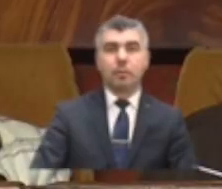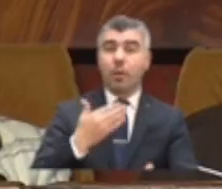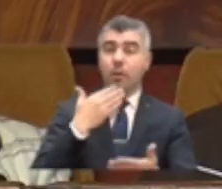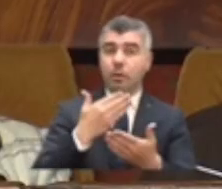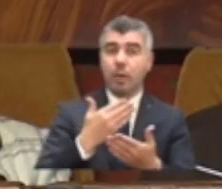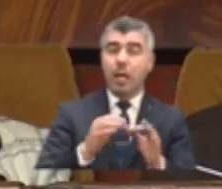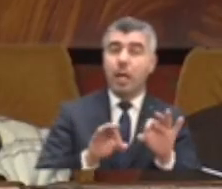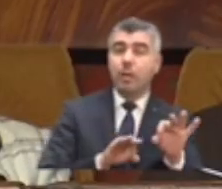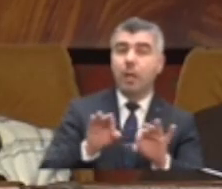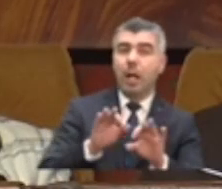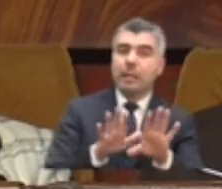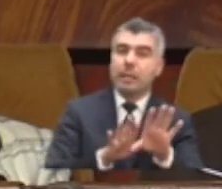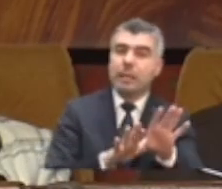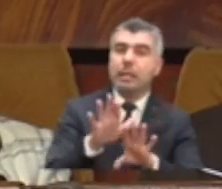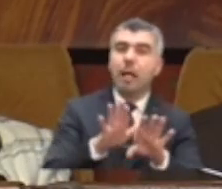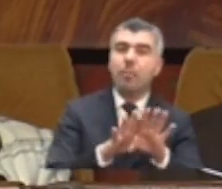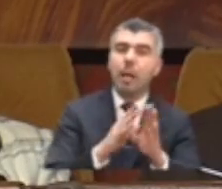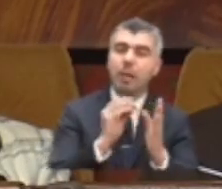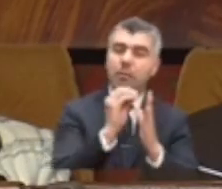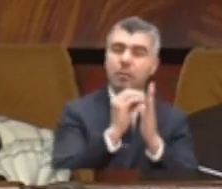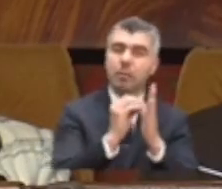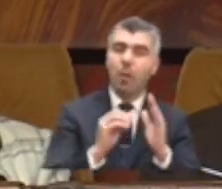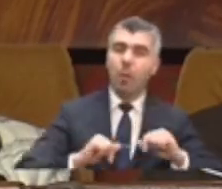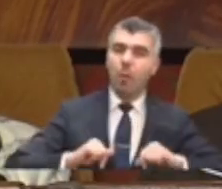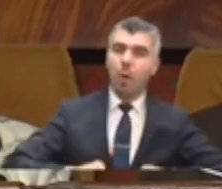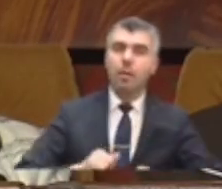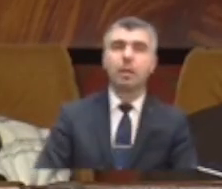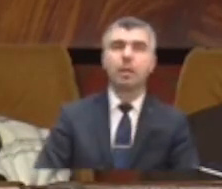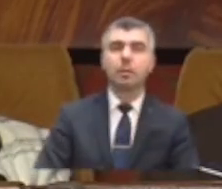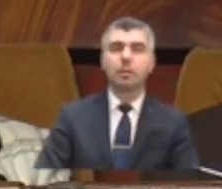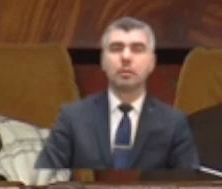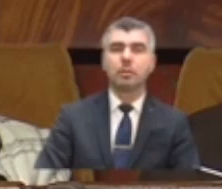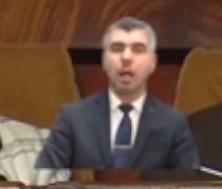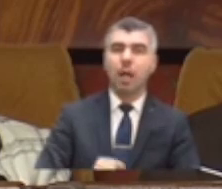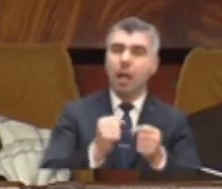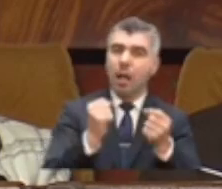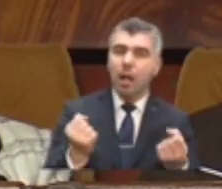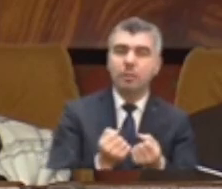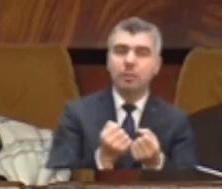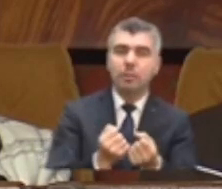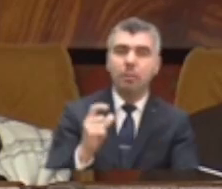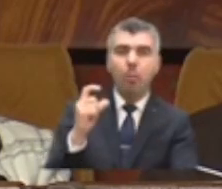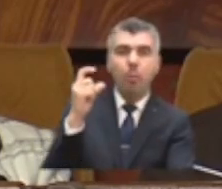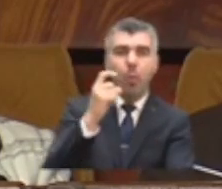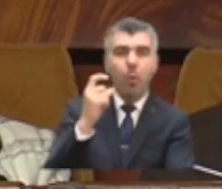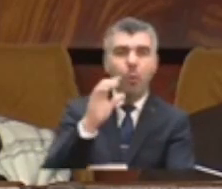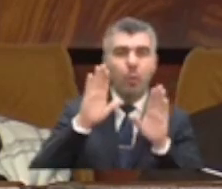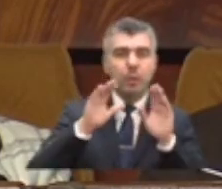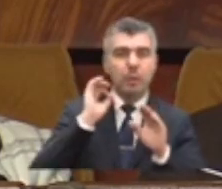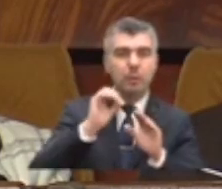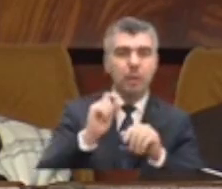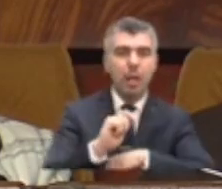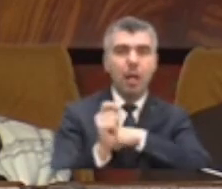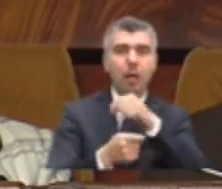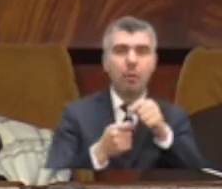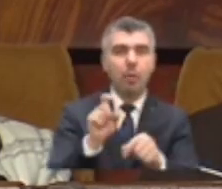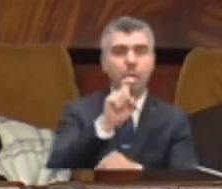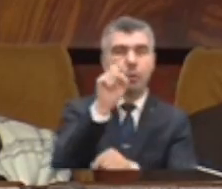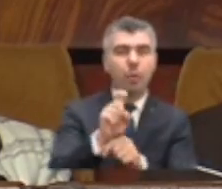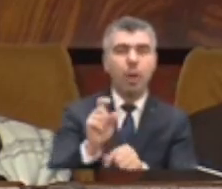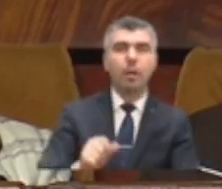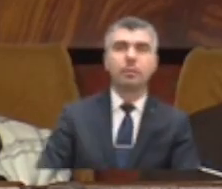الإجراءات والتدابير التي ستتخذها وزارتكم سيد الوزير للنهوض بأوضاع المساجد بالعالم القروي لسائلكم.